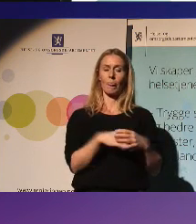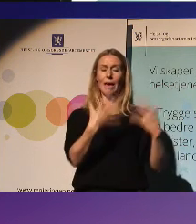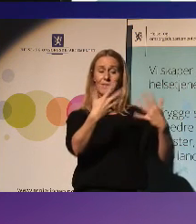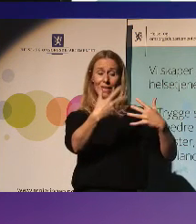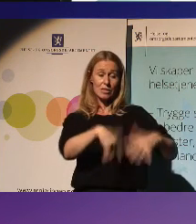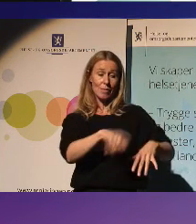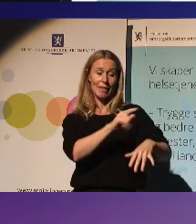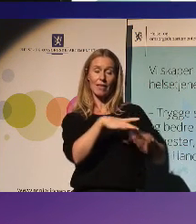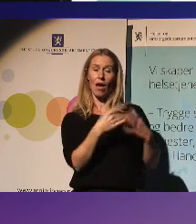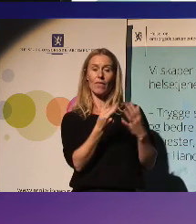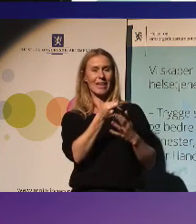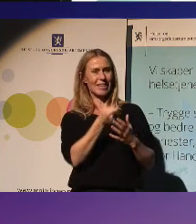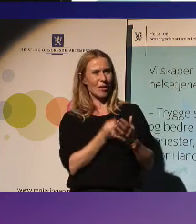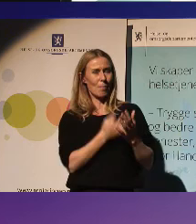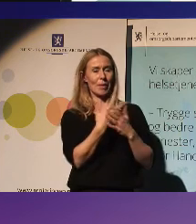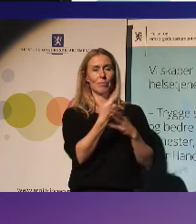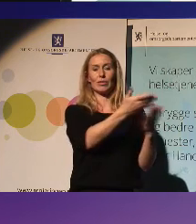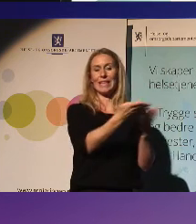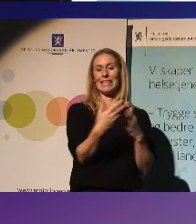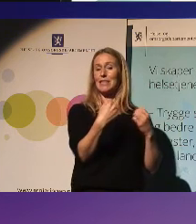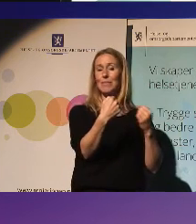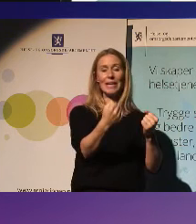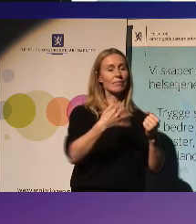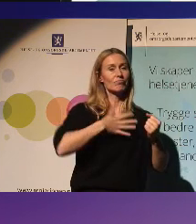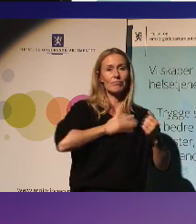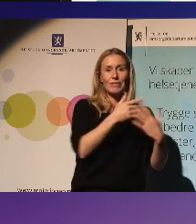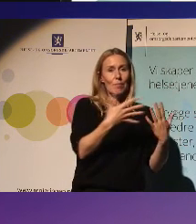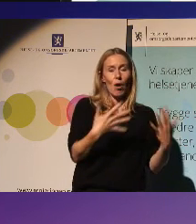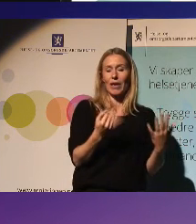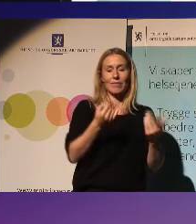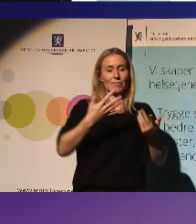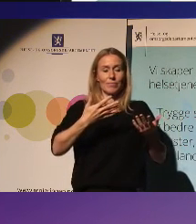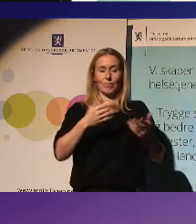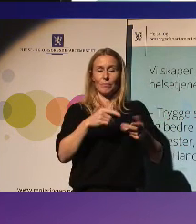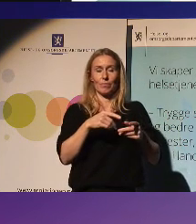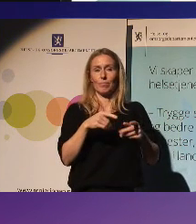Virksomheten hadde knapphet på tjenestebiler til å få transportert beboerne